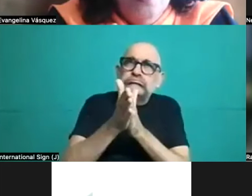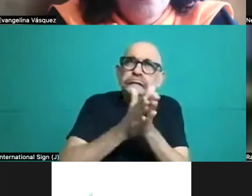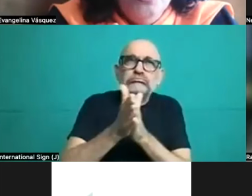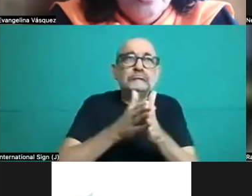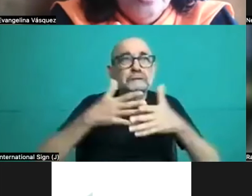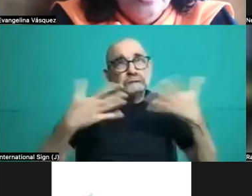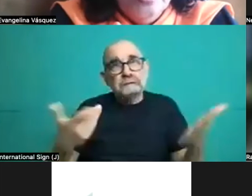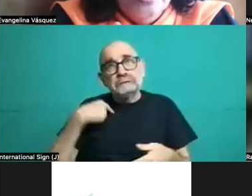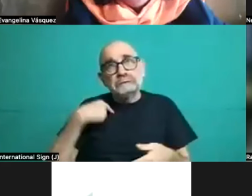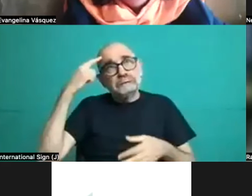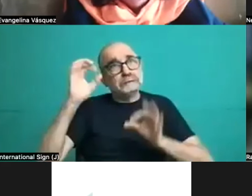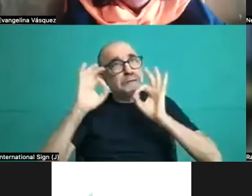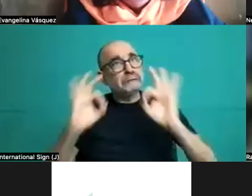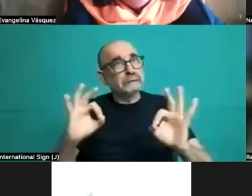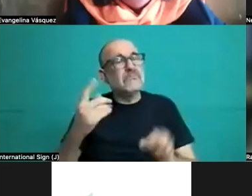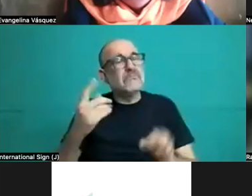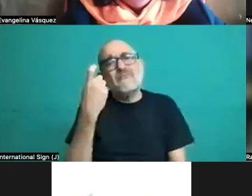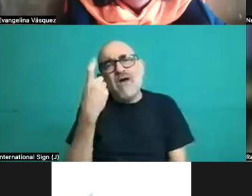importants.